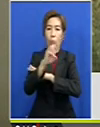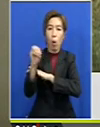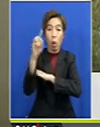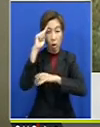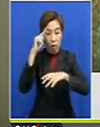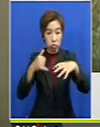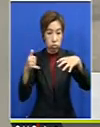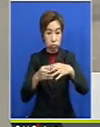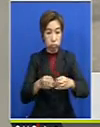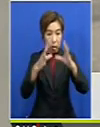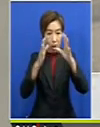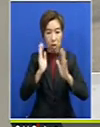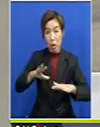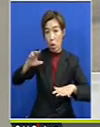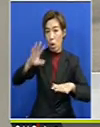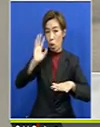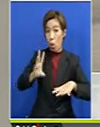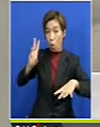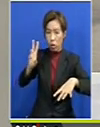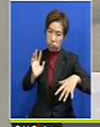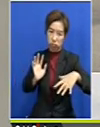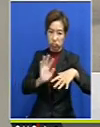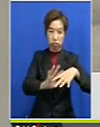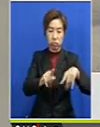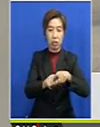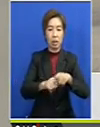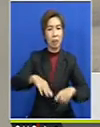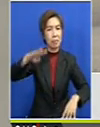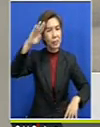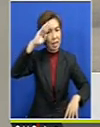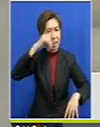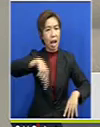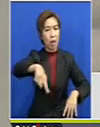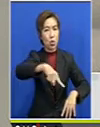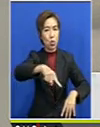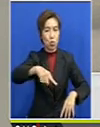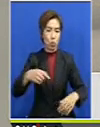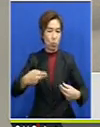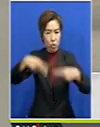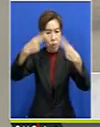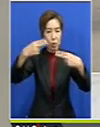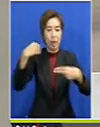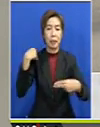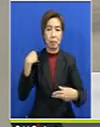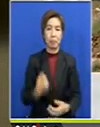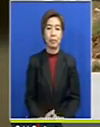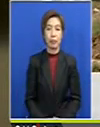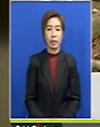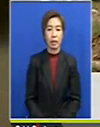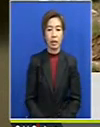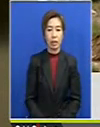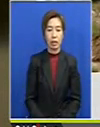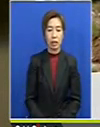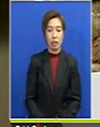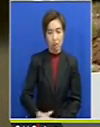ชิกอย่างน้อย6คนบุกเข้าโจมตีแล้วก็ปะทะกับกองกำลังรักษาความมั่นคงส่วนทางด้านโฆษกกองบัญชาการกรุ